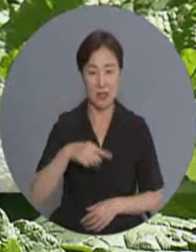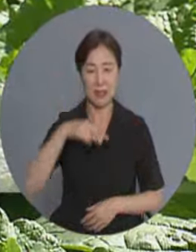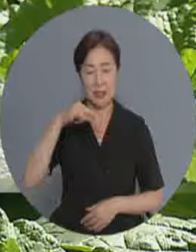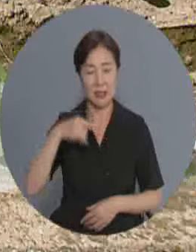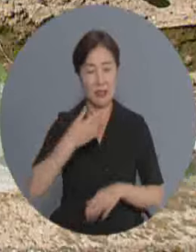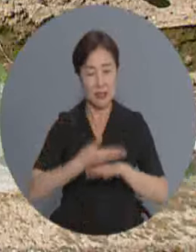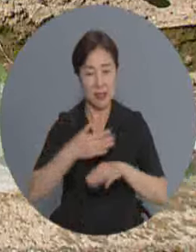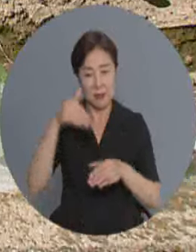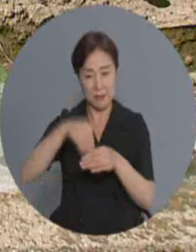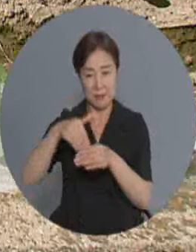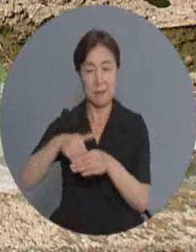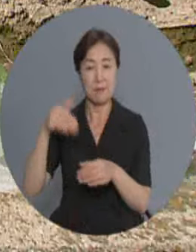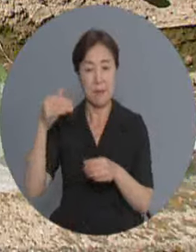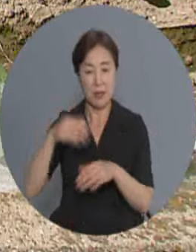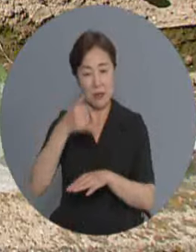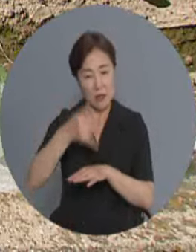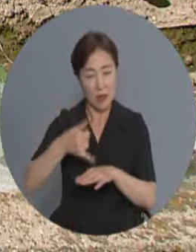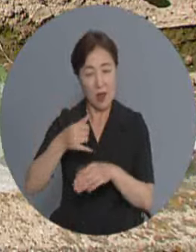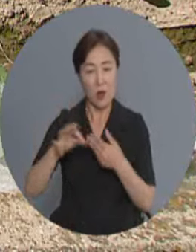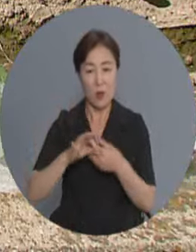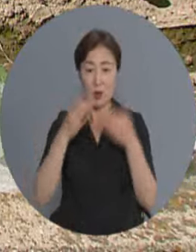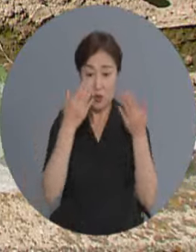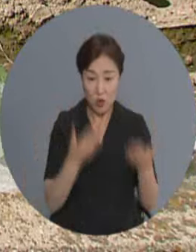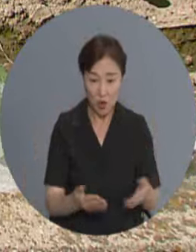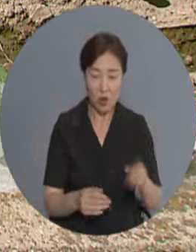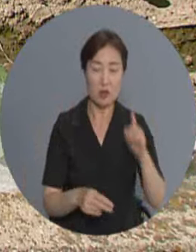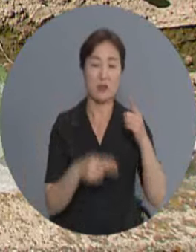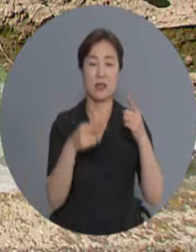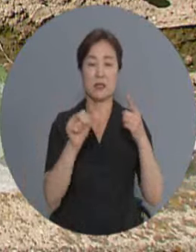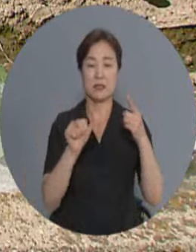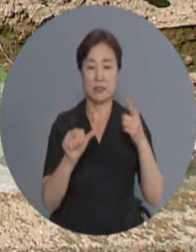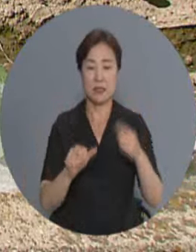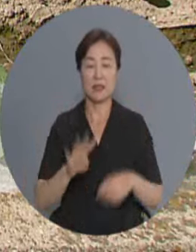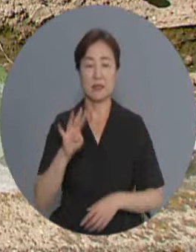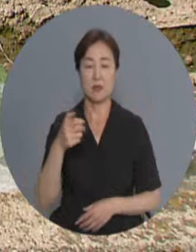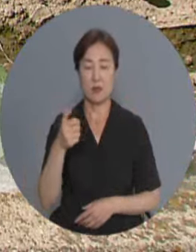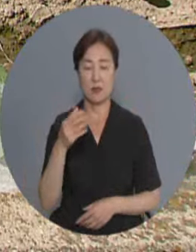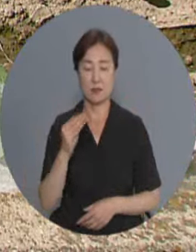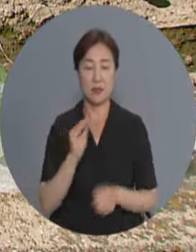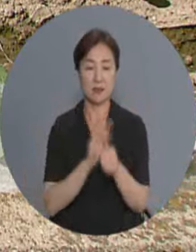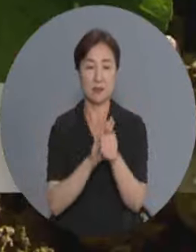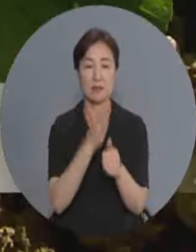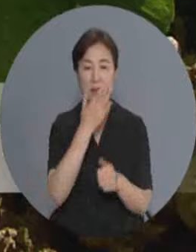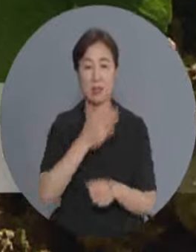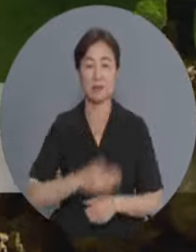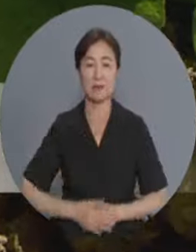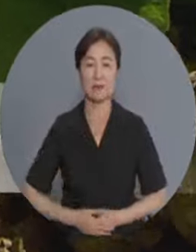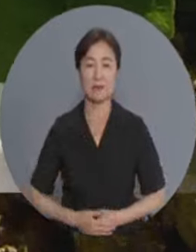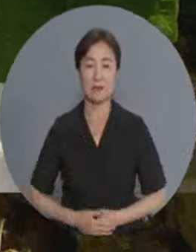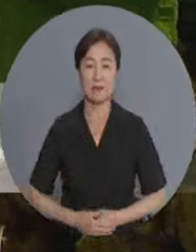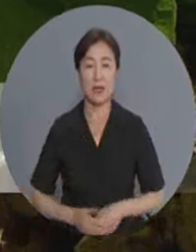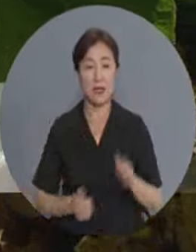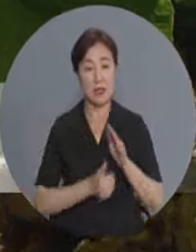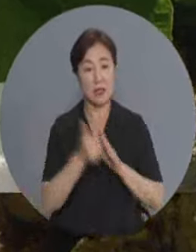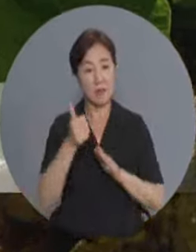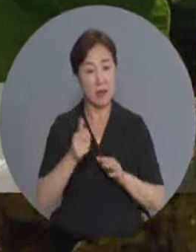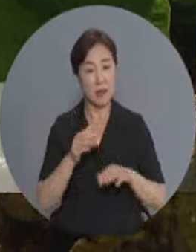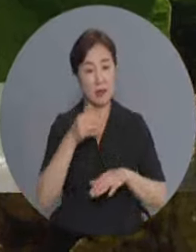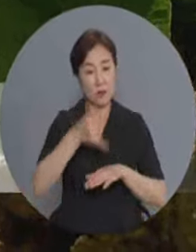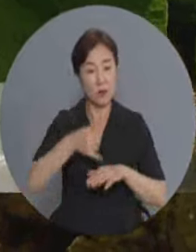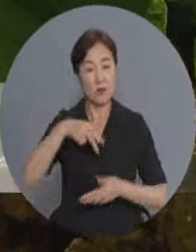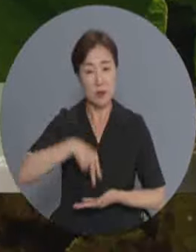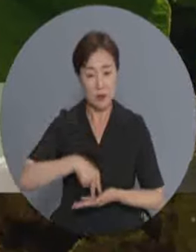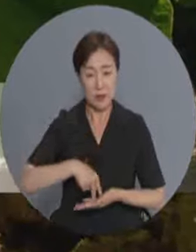재배하거나 휴경을 할 경우 1헥타르당 450만 원을 지원하는 사업입니다. 희망하는 농업인들은 다음